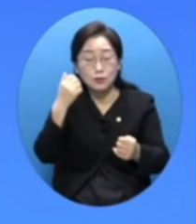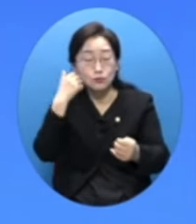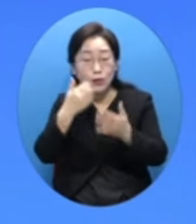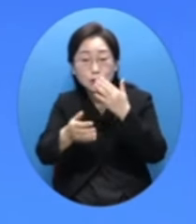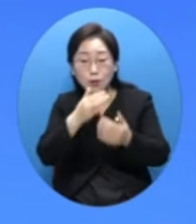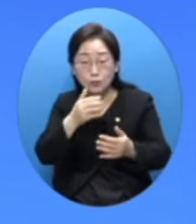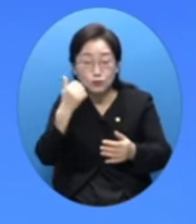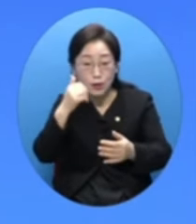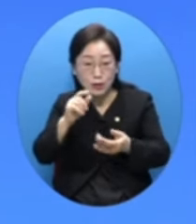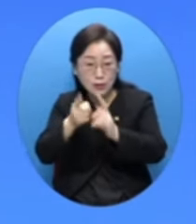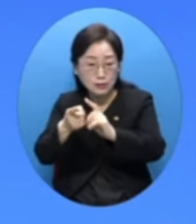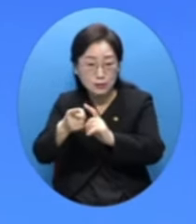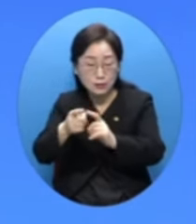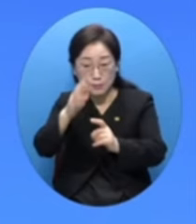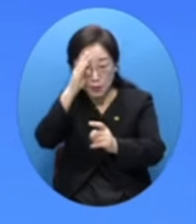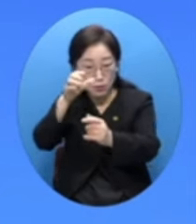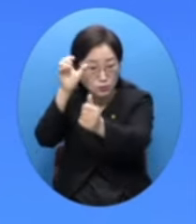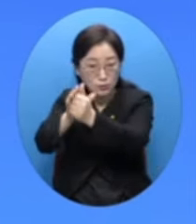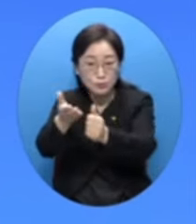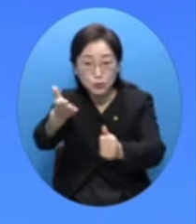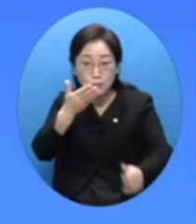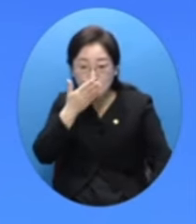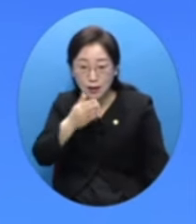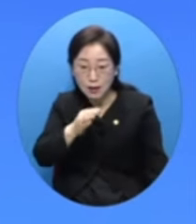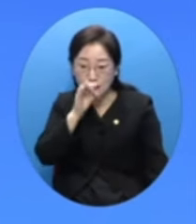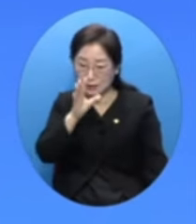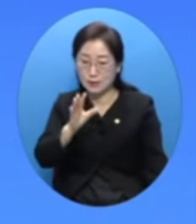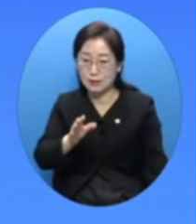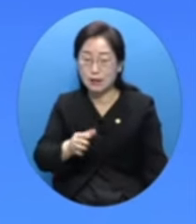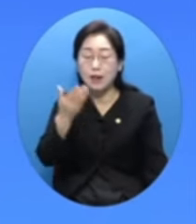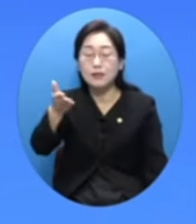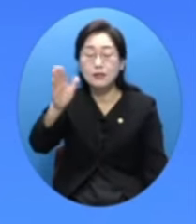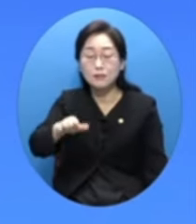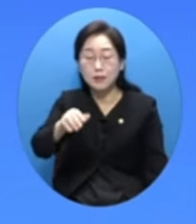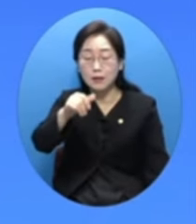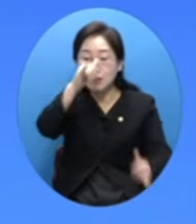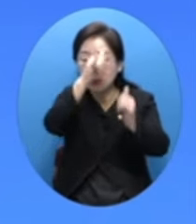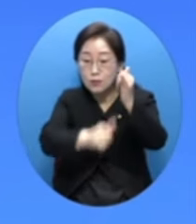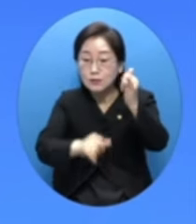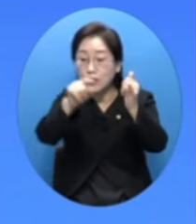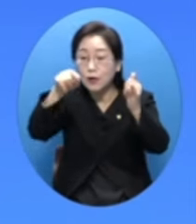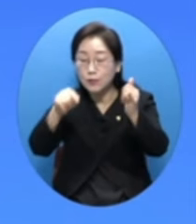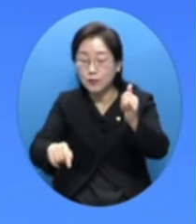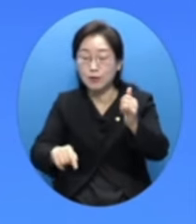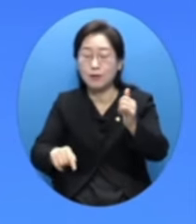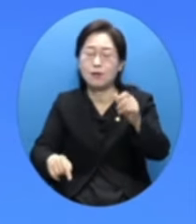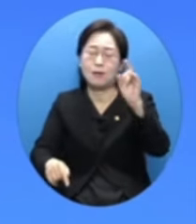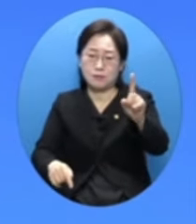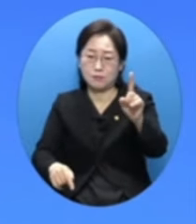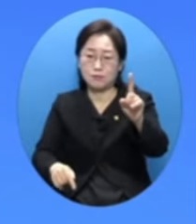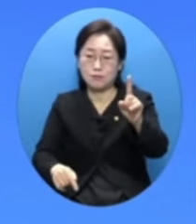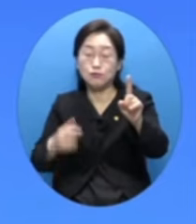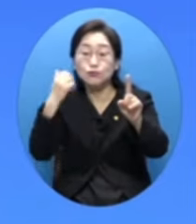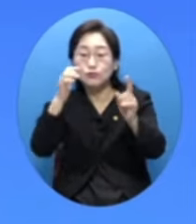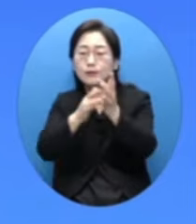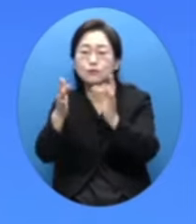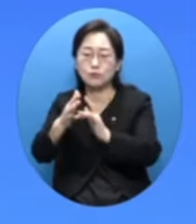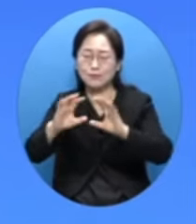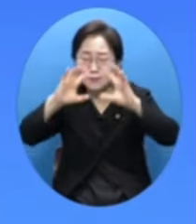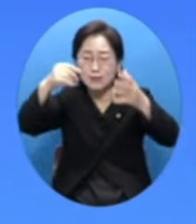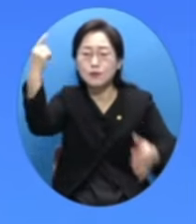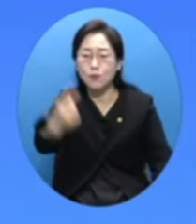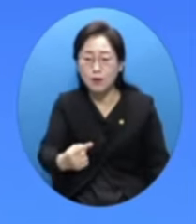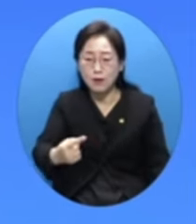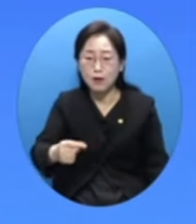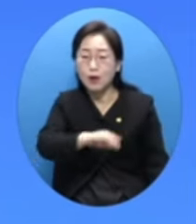수가 없습니다 그런데 일류 역사 가운데 단 한 분 예수님은이 땅에 오셔서 우리의